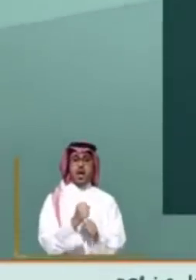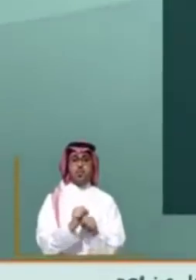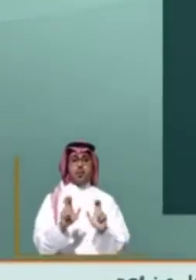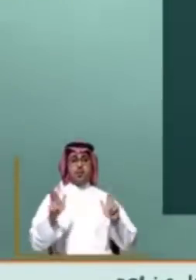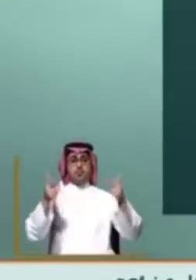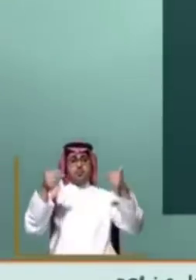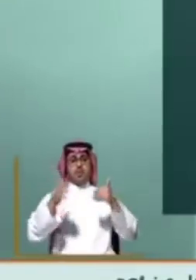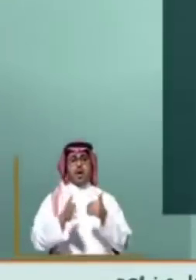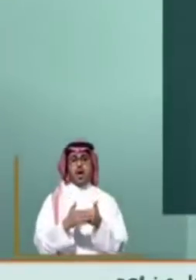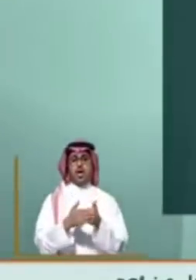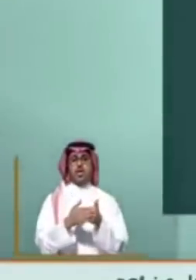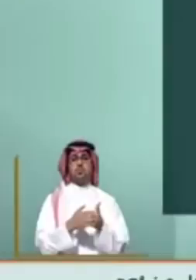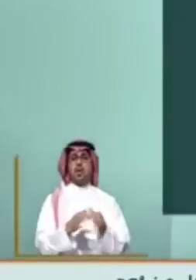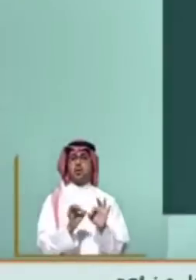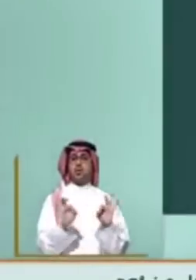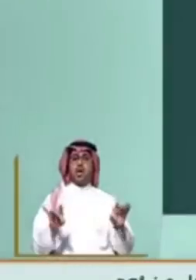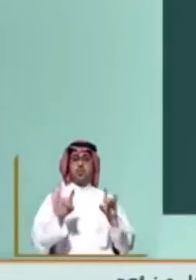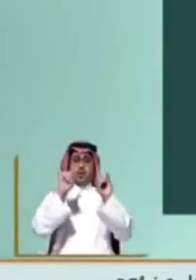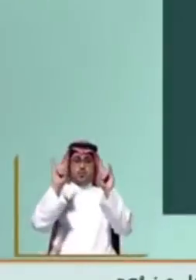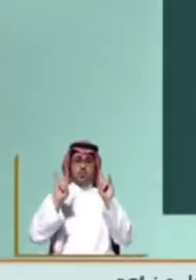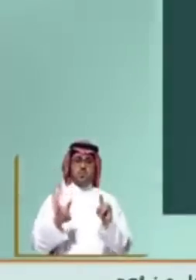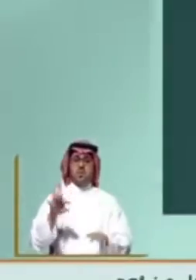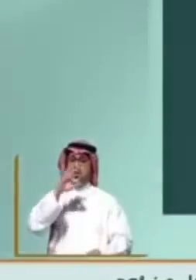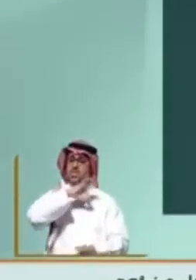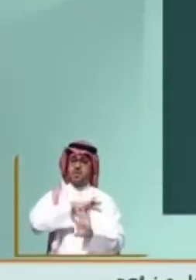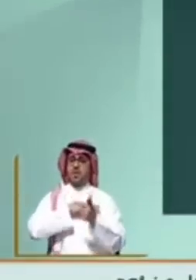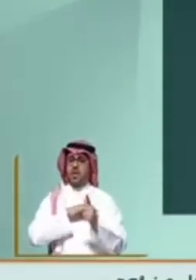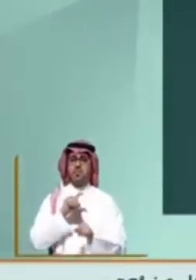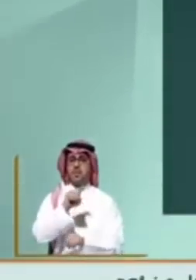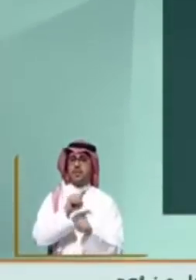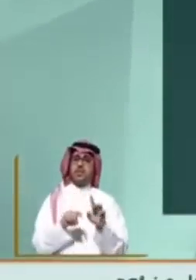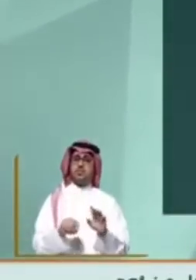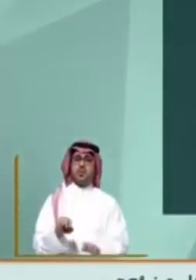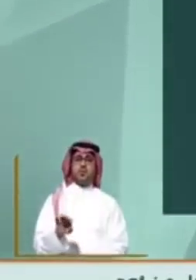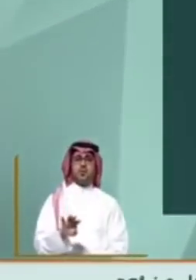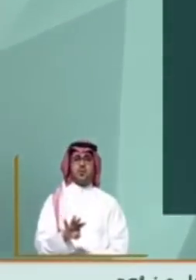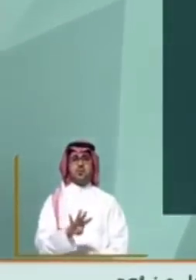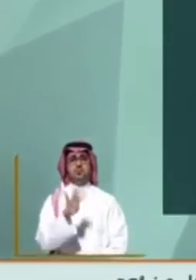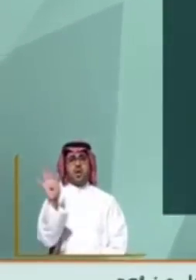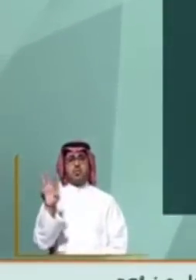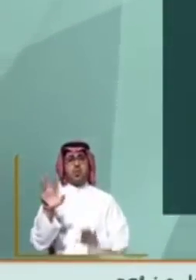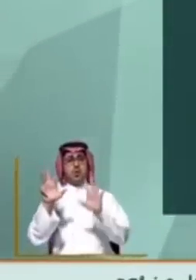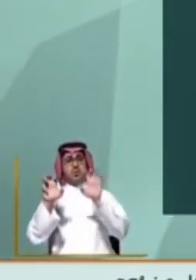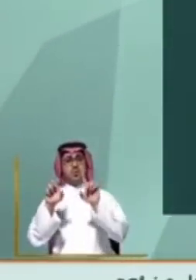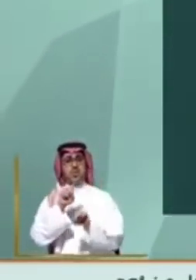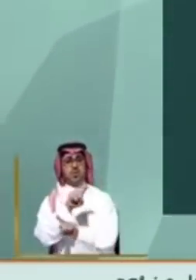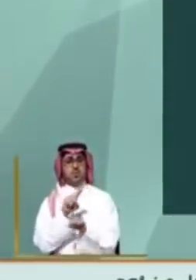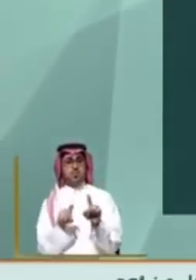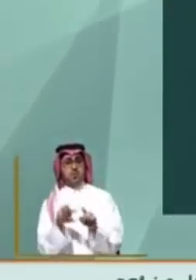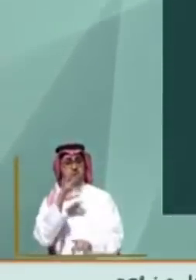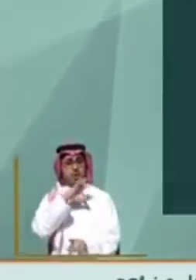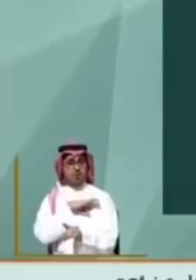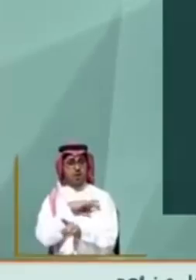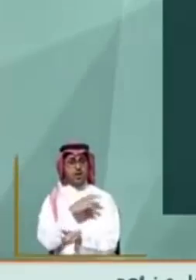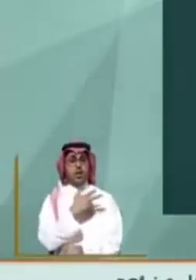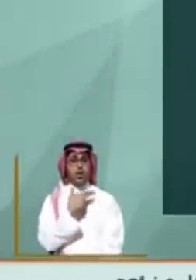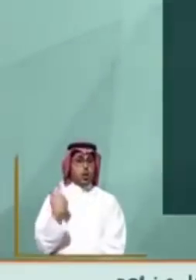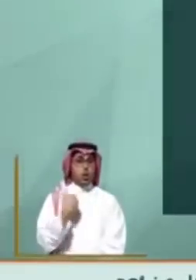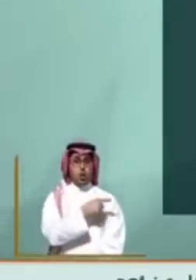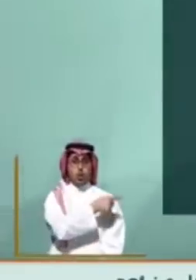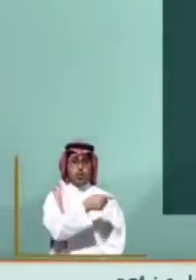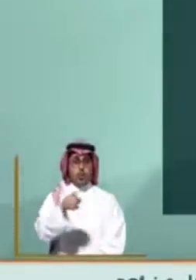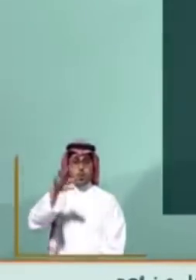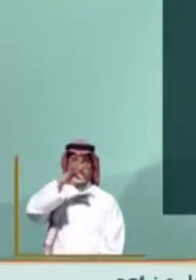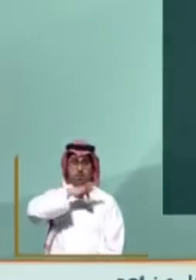بعد وتقديمها عبر بوابة قيادات تقنية المعلومات، حيث استفاد منها 94% من الجهات